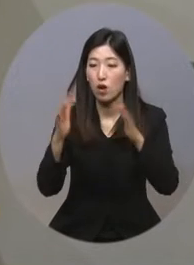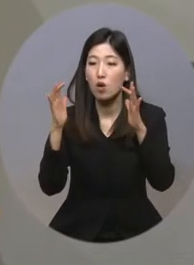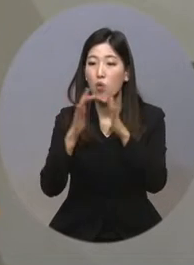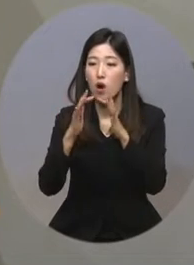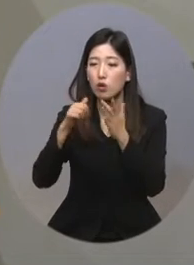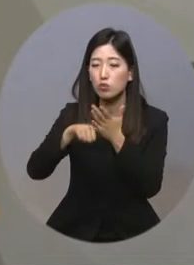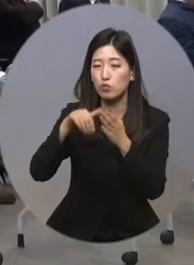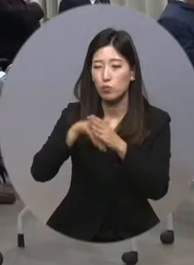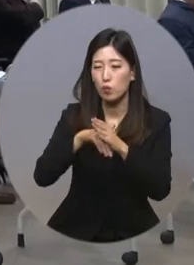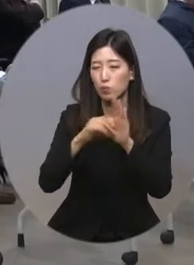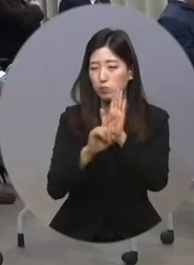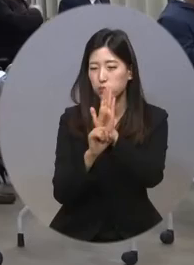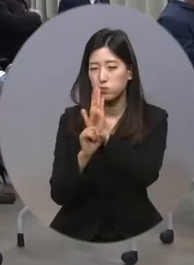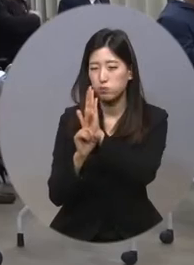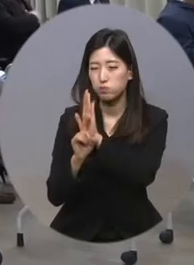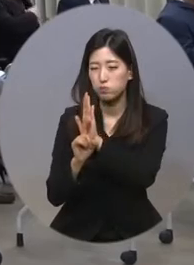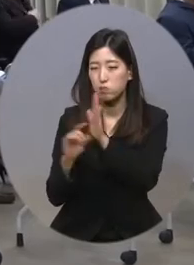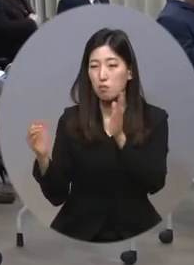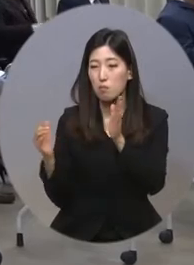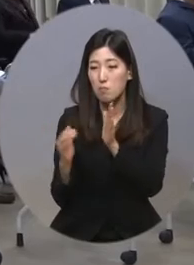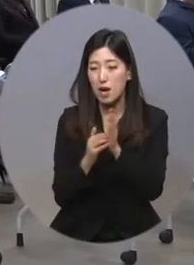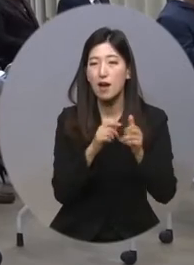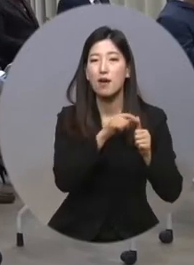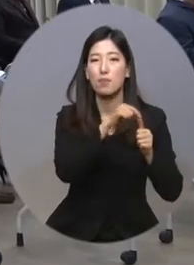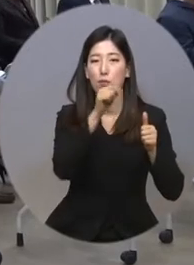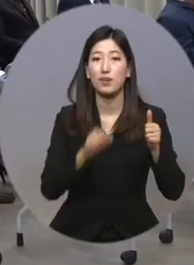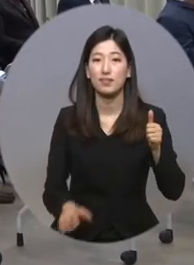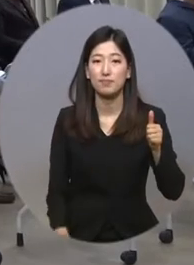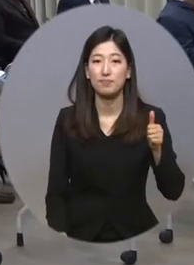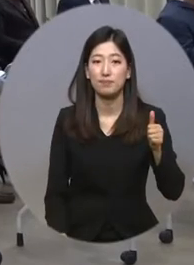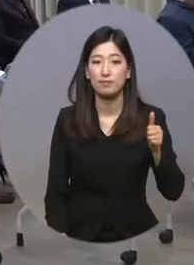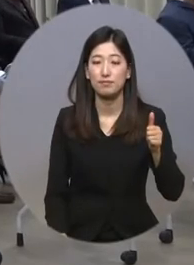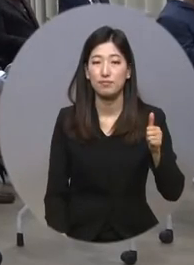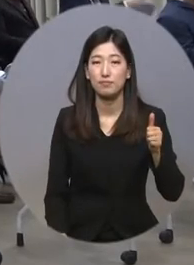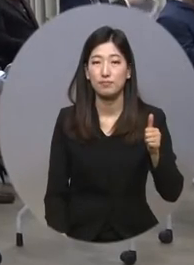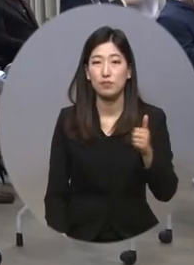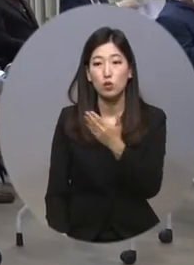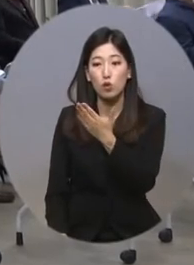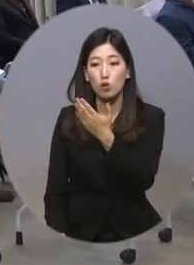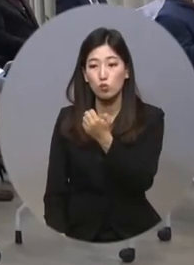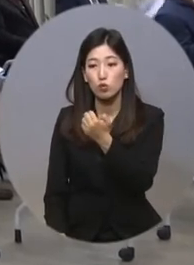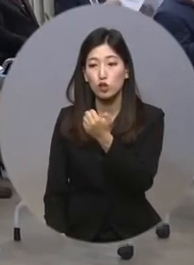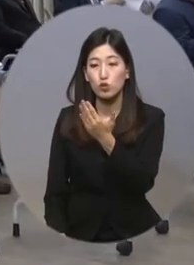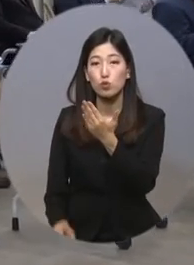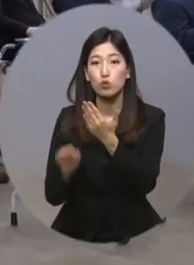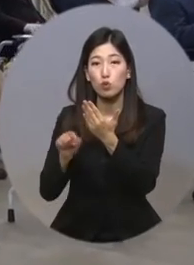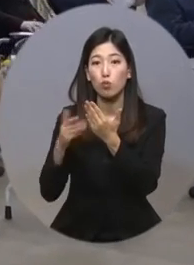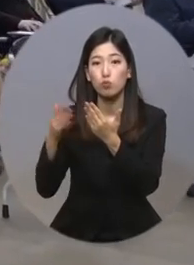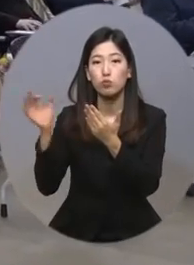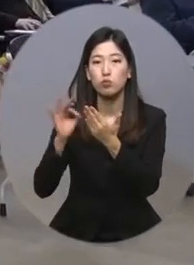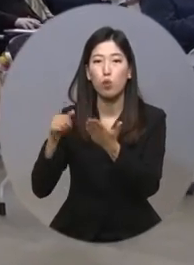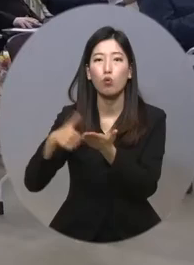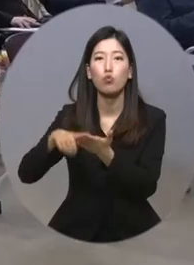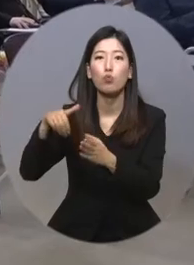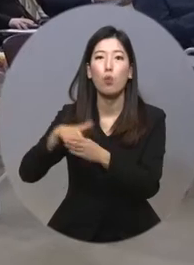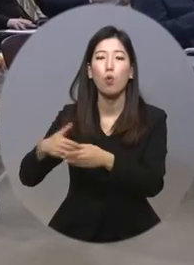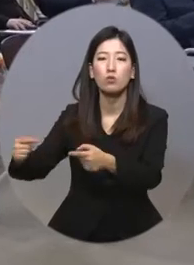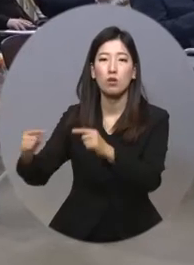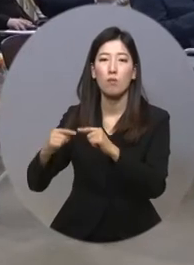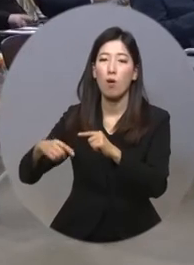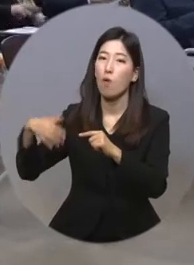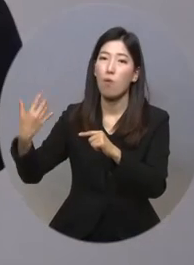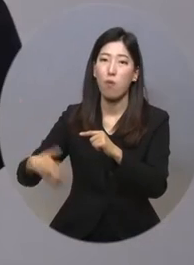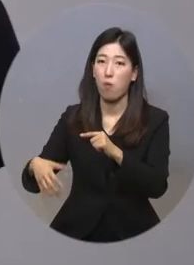이루어졌습니다 의정부시 사회복지 자 선거인단 은 99.9% 의 투표율을 보이며 8대